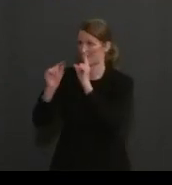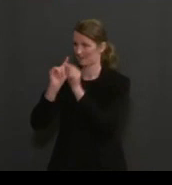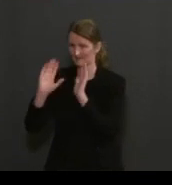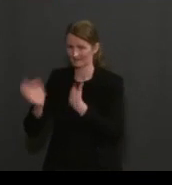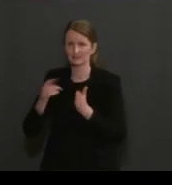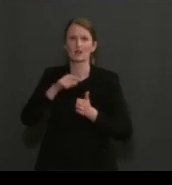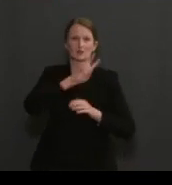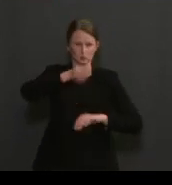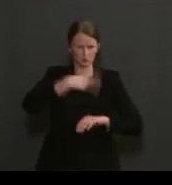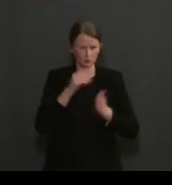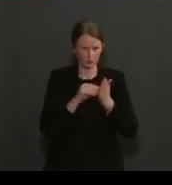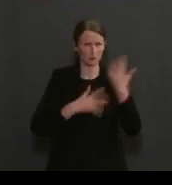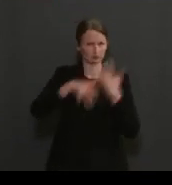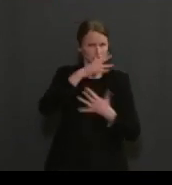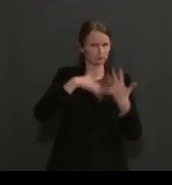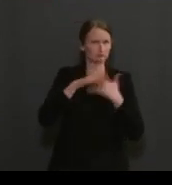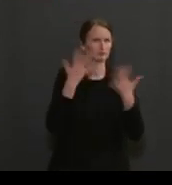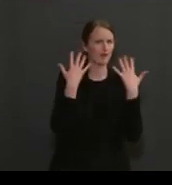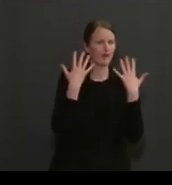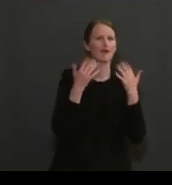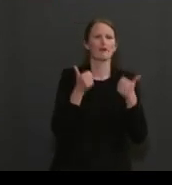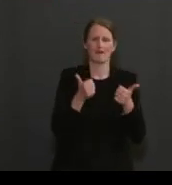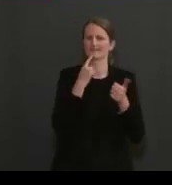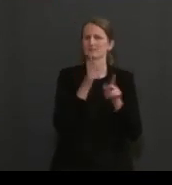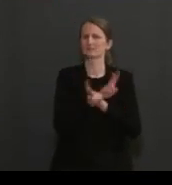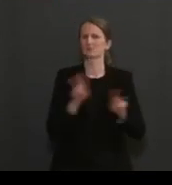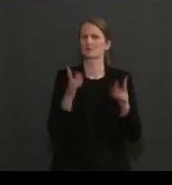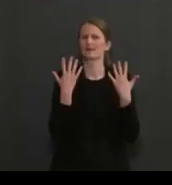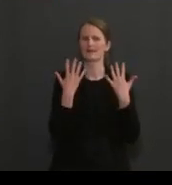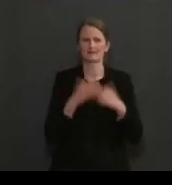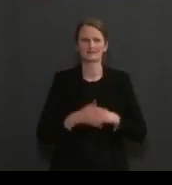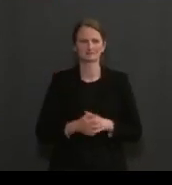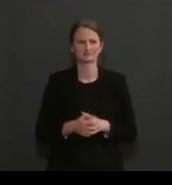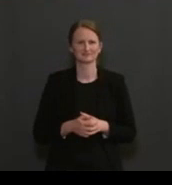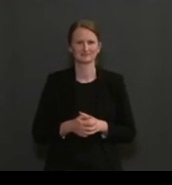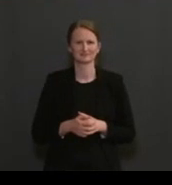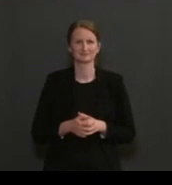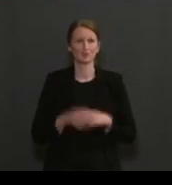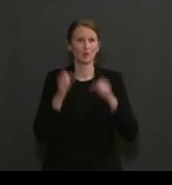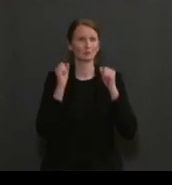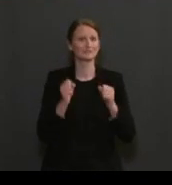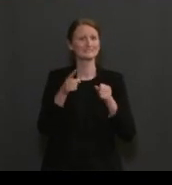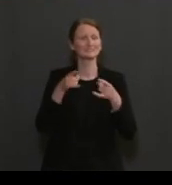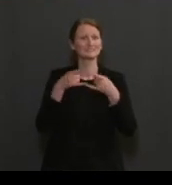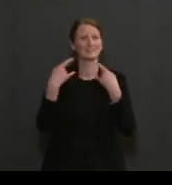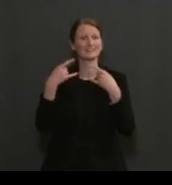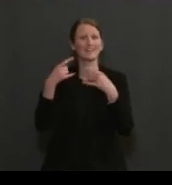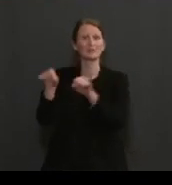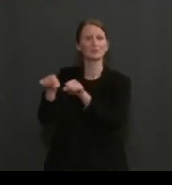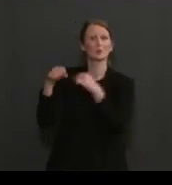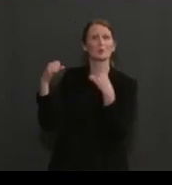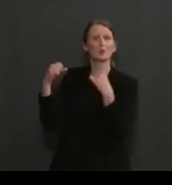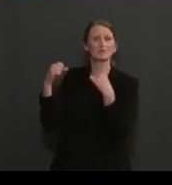Si vous avez l'occasion malgré tout d'ouvrir parfois la fenêtre des locaux ainsi ventilés, ceci reste un